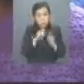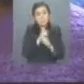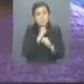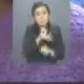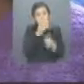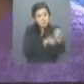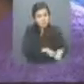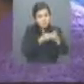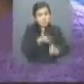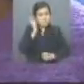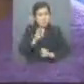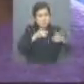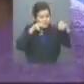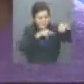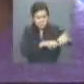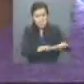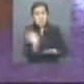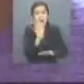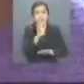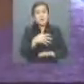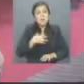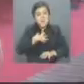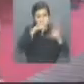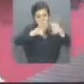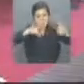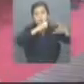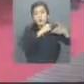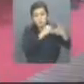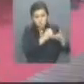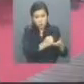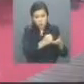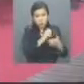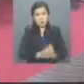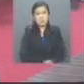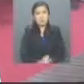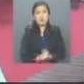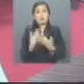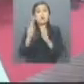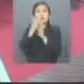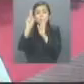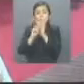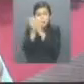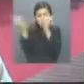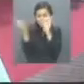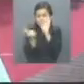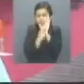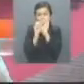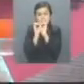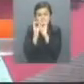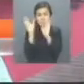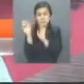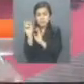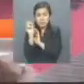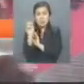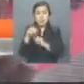การให้เป็นพื้นที่รับน้ำต้องการให้รัฐบาลช่วยตัวนี ้ในเมื่อกฎหมายโดยเฉพาะรัฐธรรมนูญเขียนไว้ชัดเจนว่าประชาชนจะต้อง